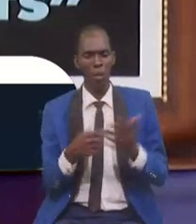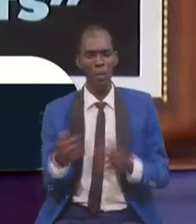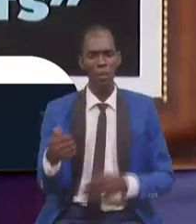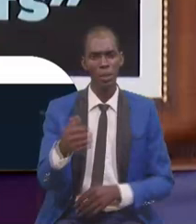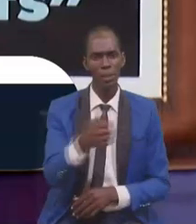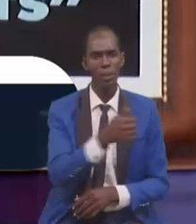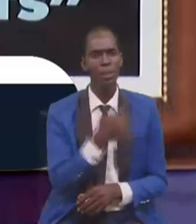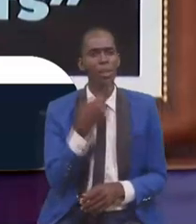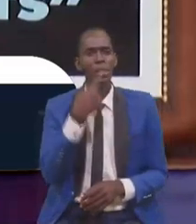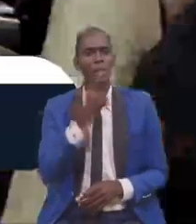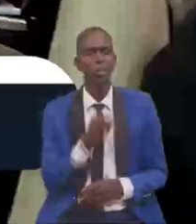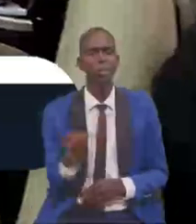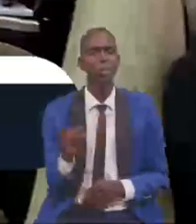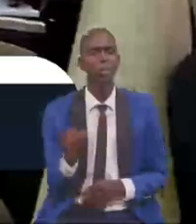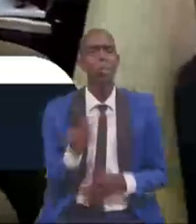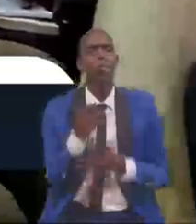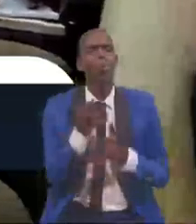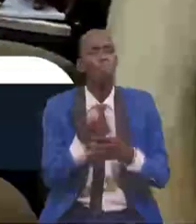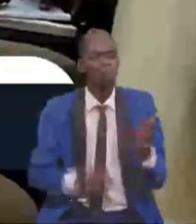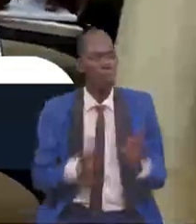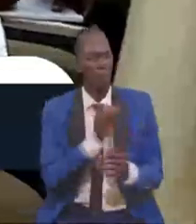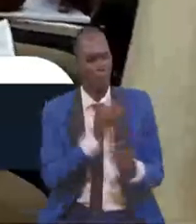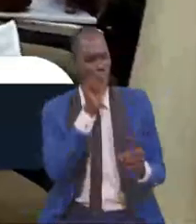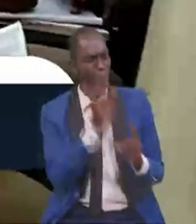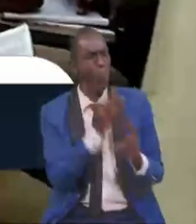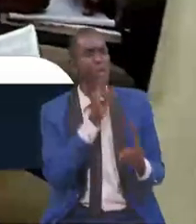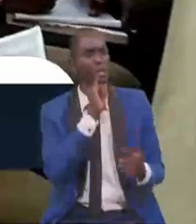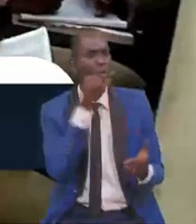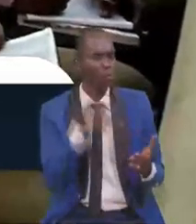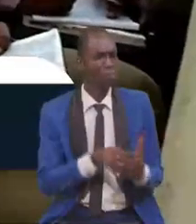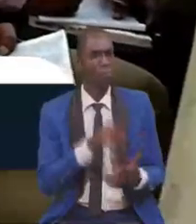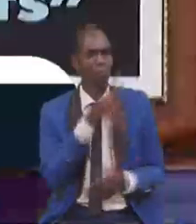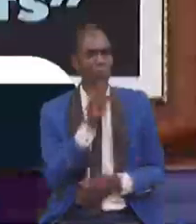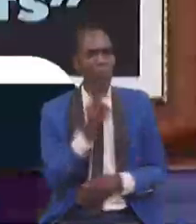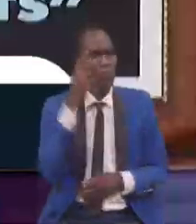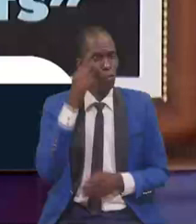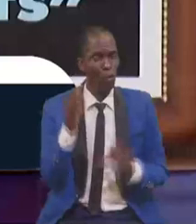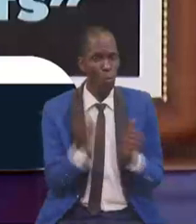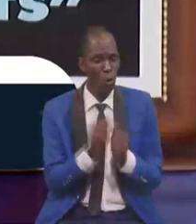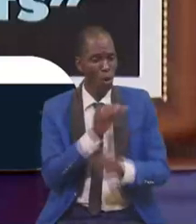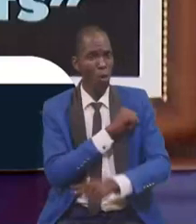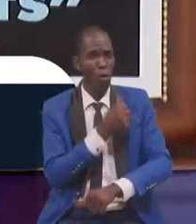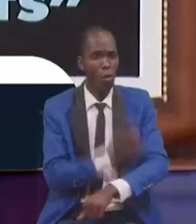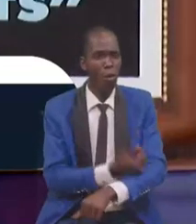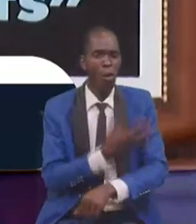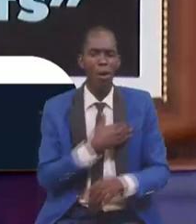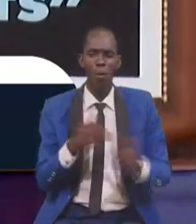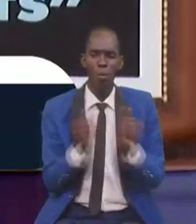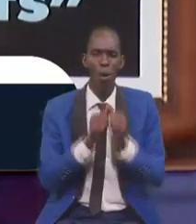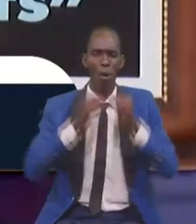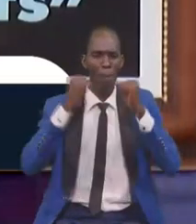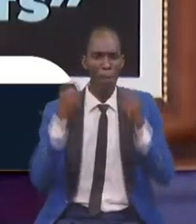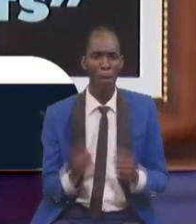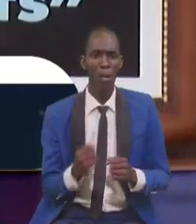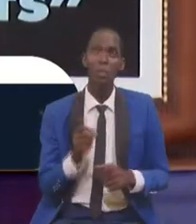se disaient les uns aux autres, « Quelle est cette parole ?» Il commande avec